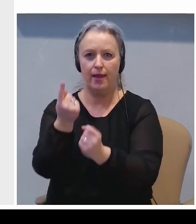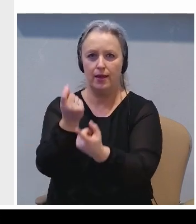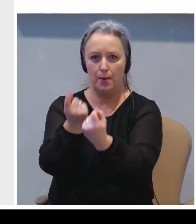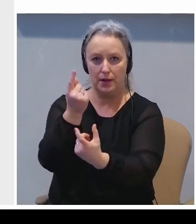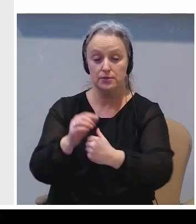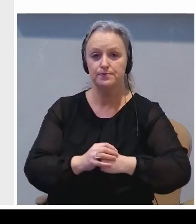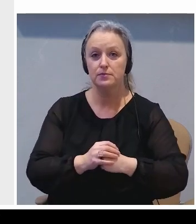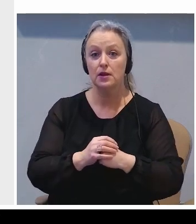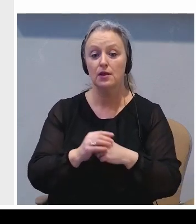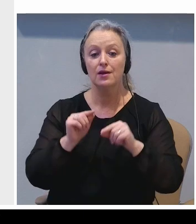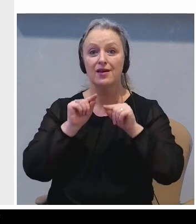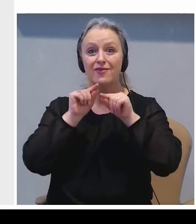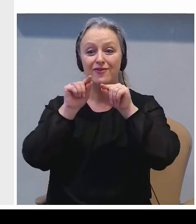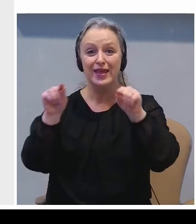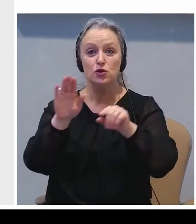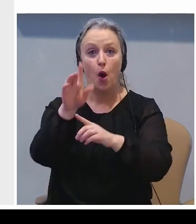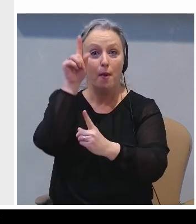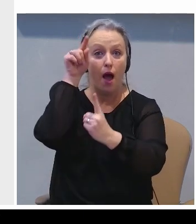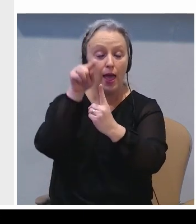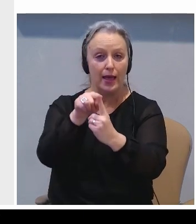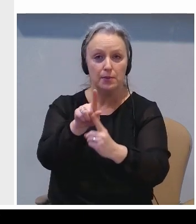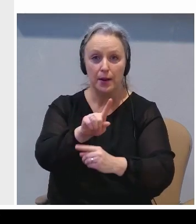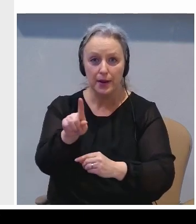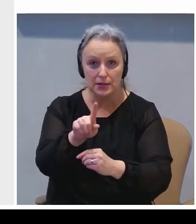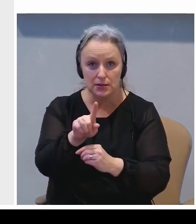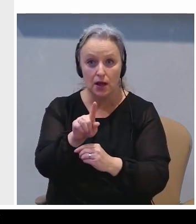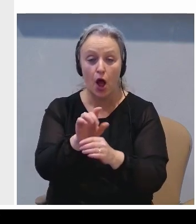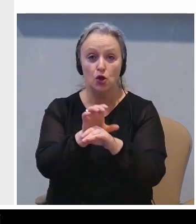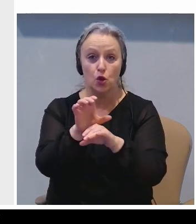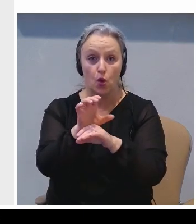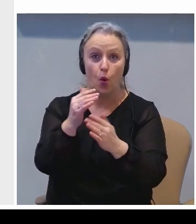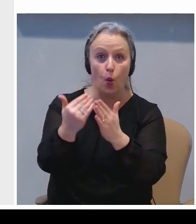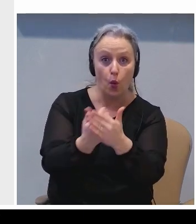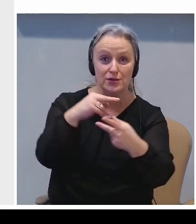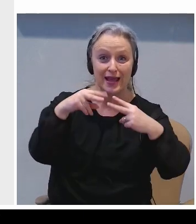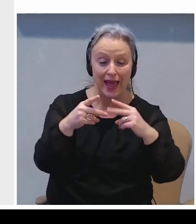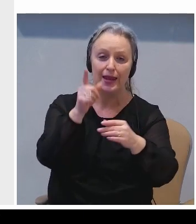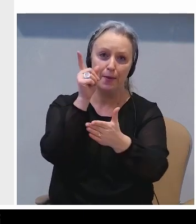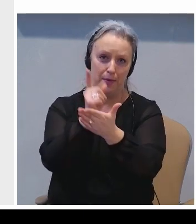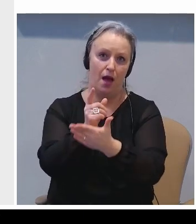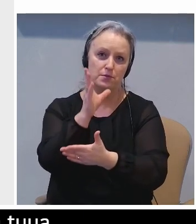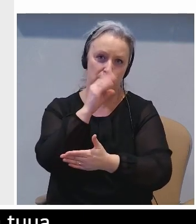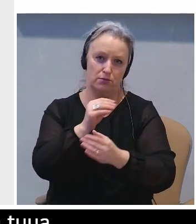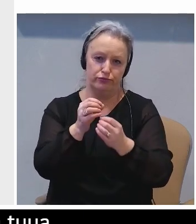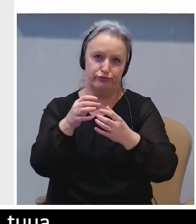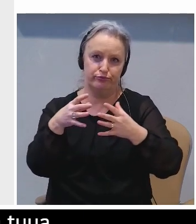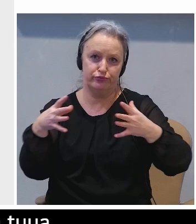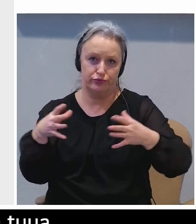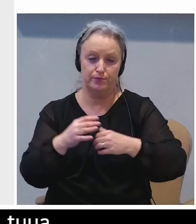Viiruse eesmärk on, et tema toodu uusi geene hakataks tootma. See